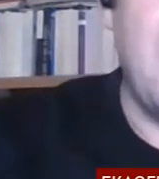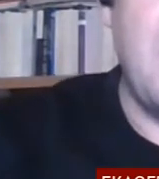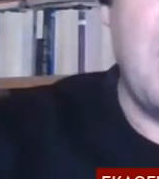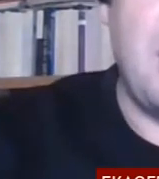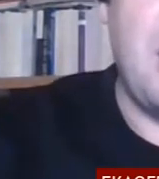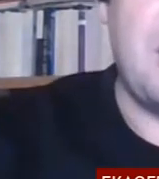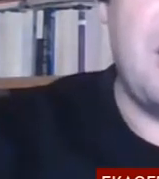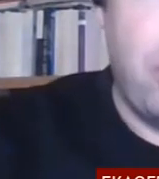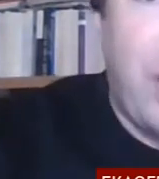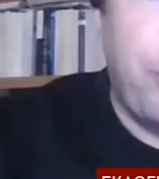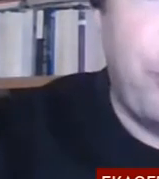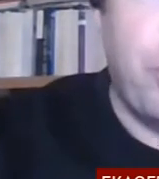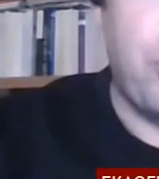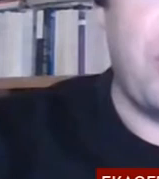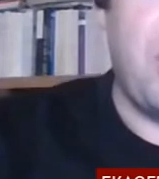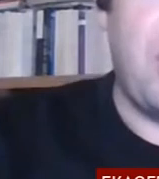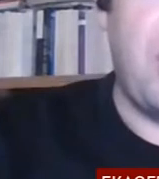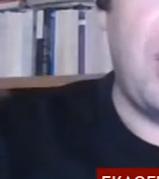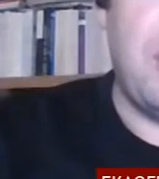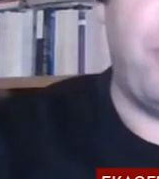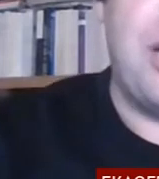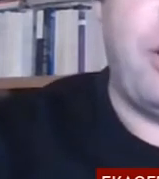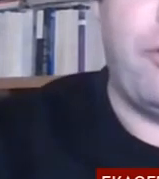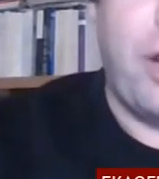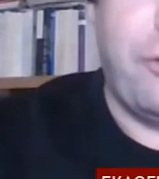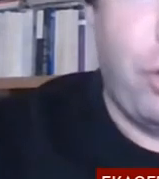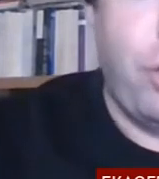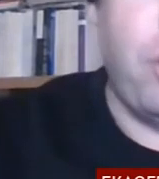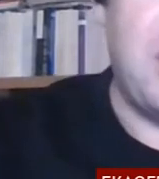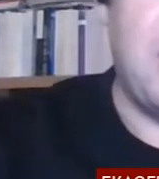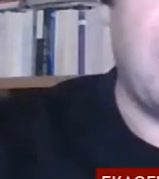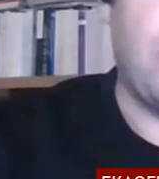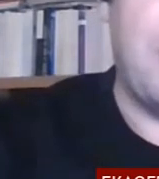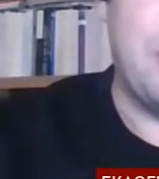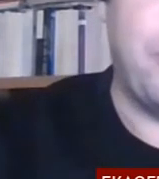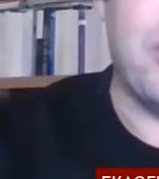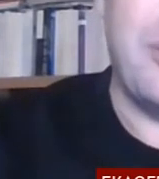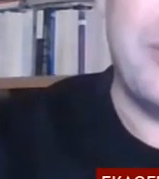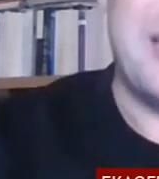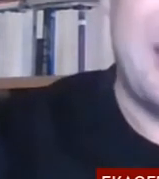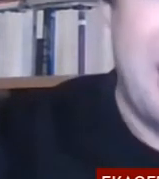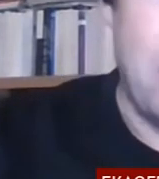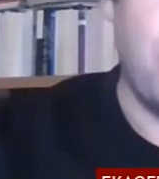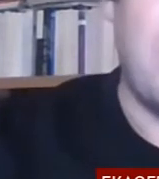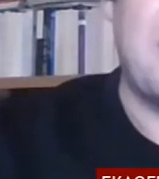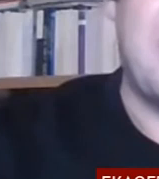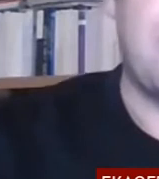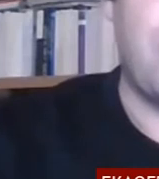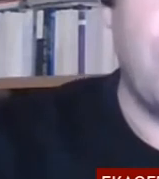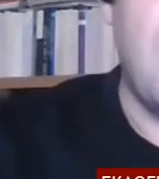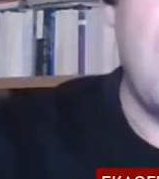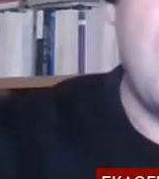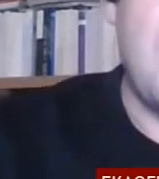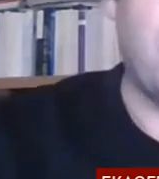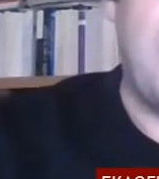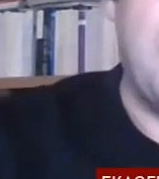σήμερα. Ένας νέος άνθρωπος με πολύ καλό βιογραφικό είναι κοντά μας λοιπόν για να μας πει τις ιδέες του και τις θέσεις